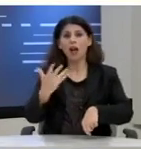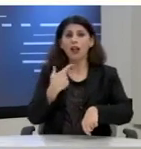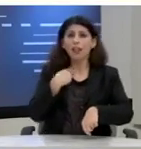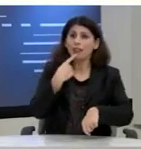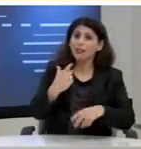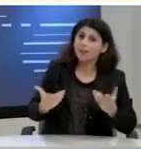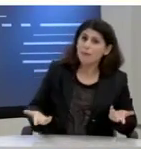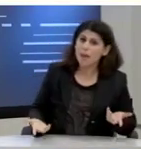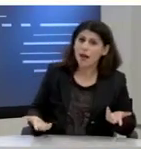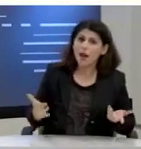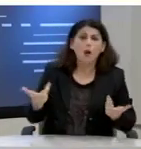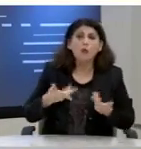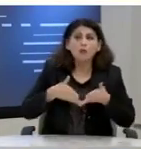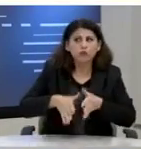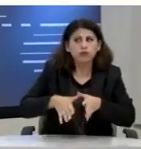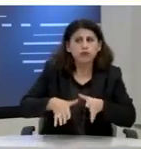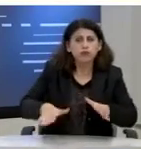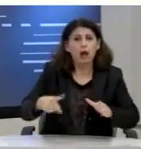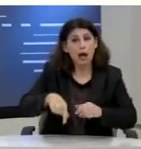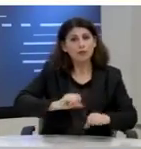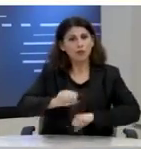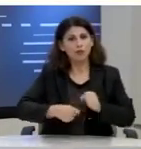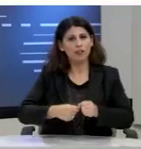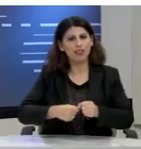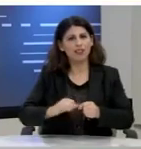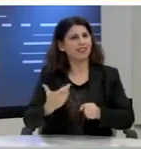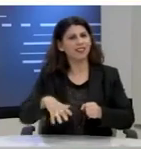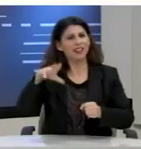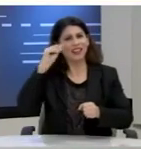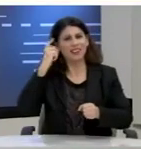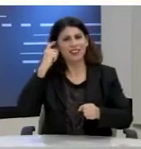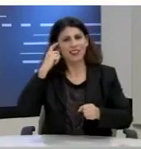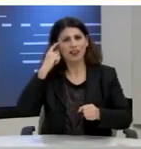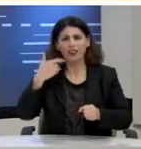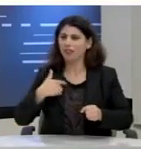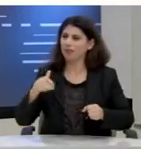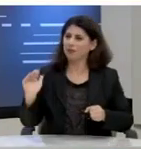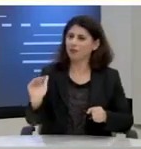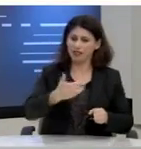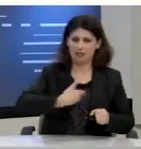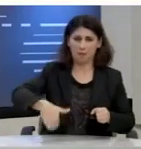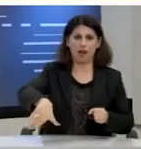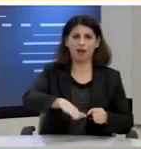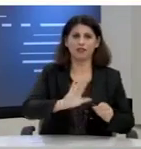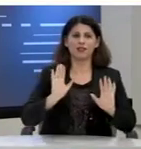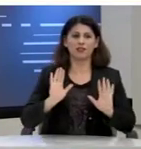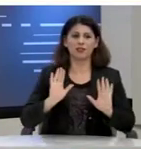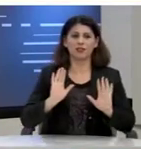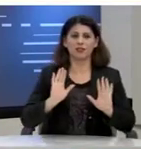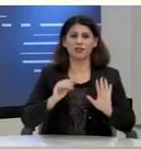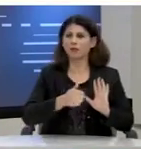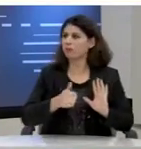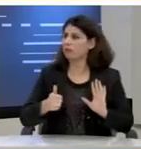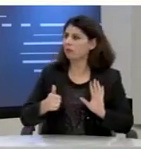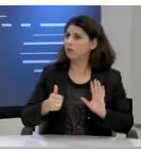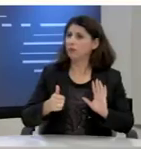Πώς προώθησε την προσπάθειά του? Και ξέρετε τι κατάλαβα? Δεν απευθυνόταν σε εμάς ο κύριος Σαμαράς, μόνο σε εσάς.